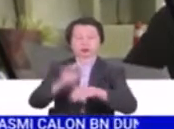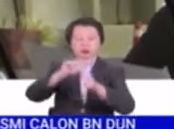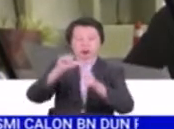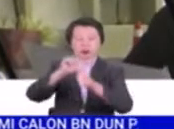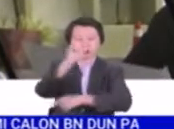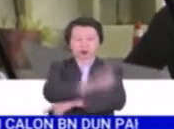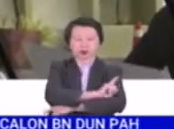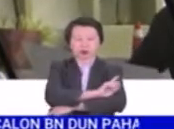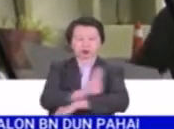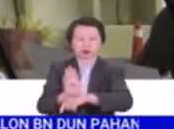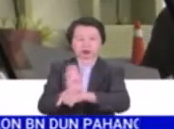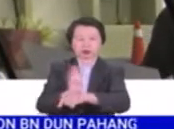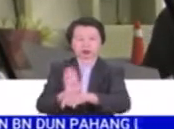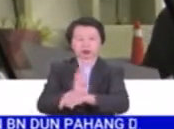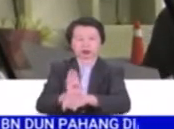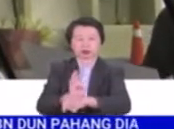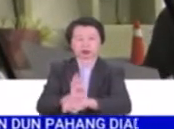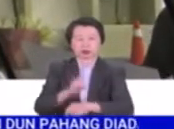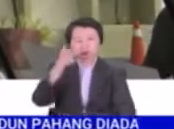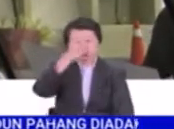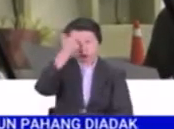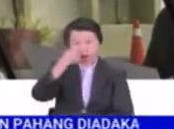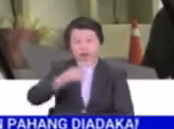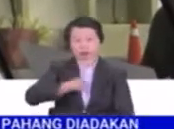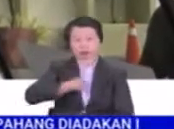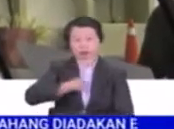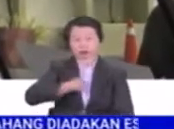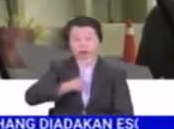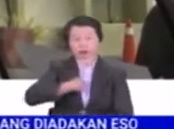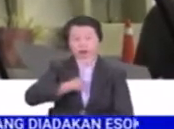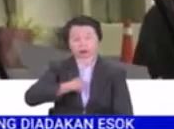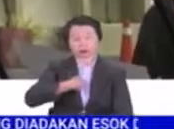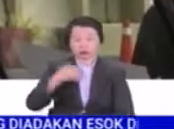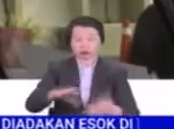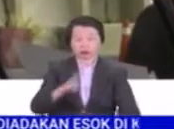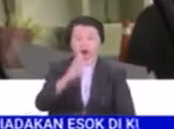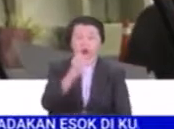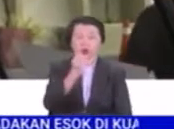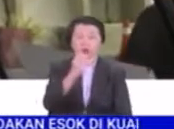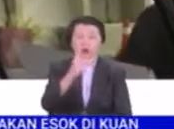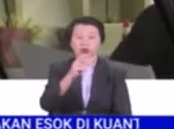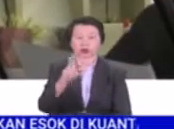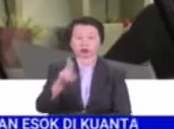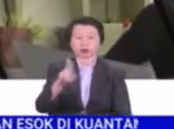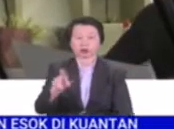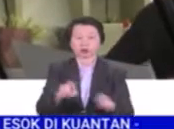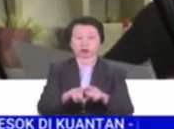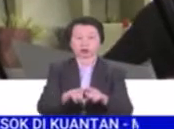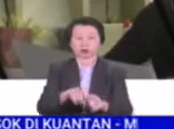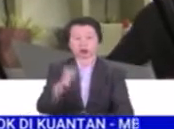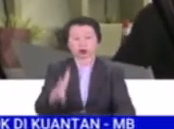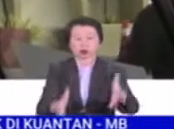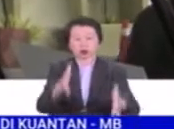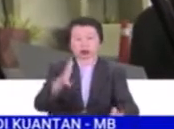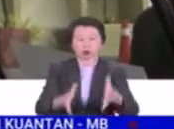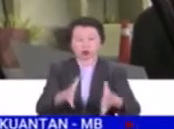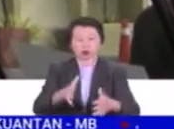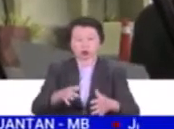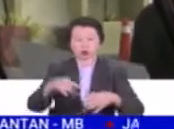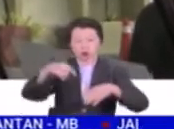Tiap-tiap hari buat niaga itu. Sebab saya ni dah jadi OKU, jadi orang robot dah, pasang besi dalaman